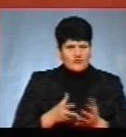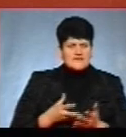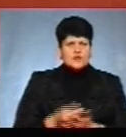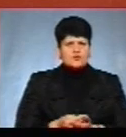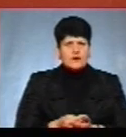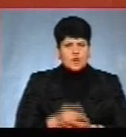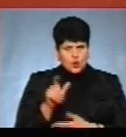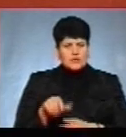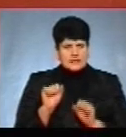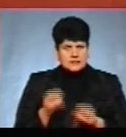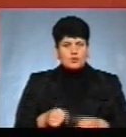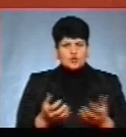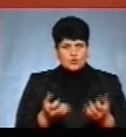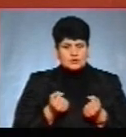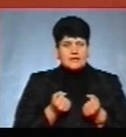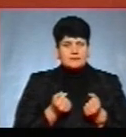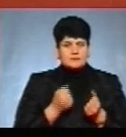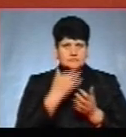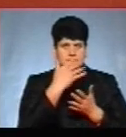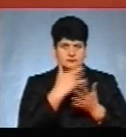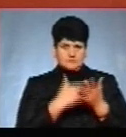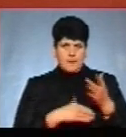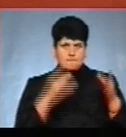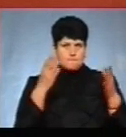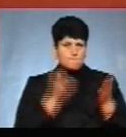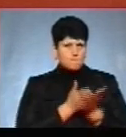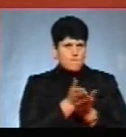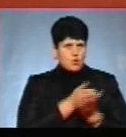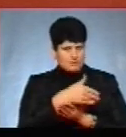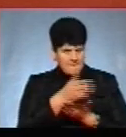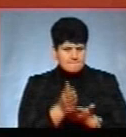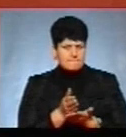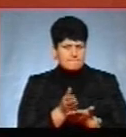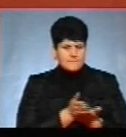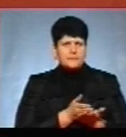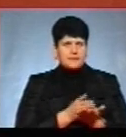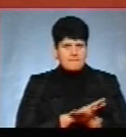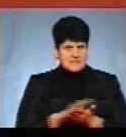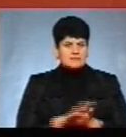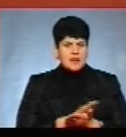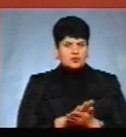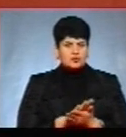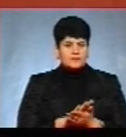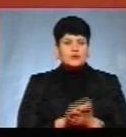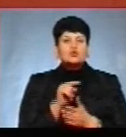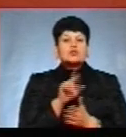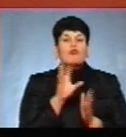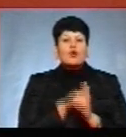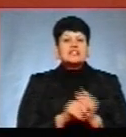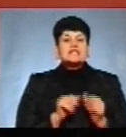Тобто людина зможе отримати певний пакет послуг, так, безкоштовно. Так. Нагадайте, входить туди,